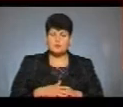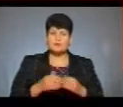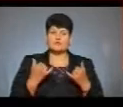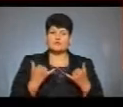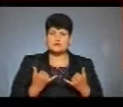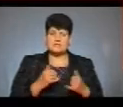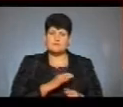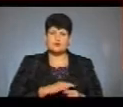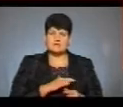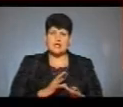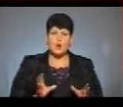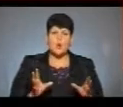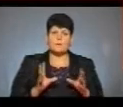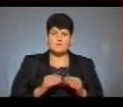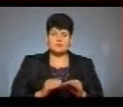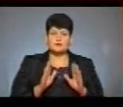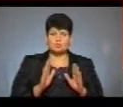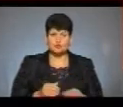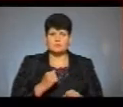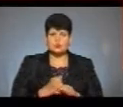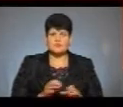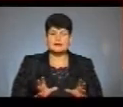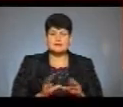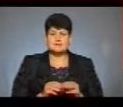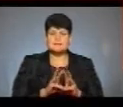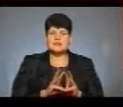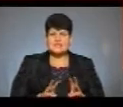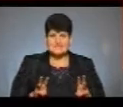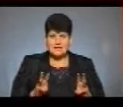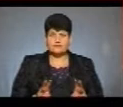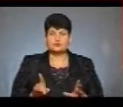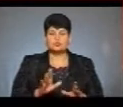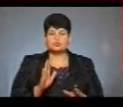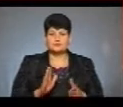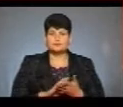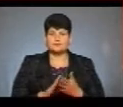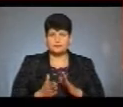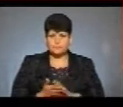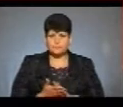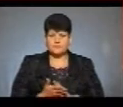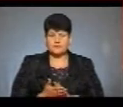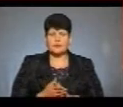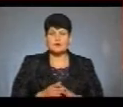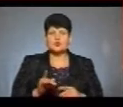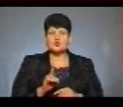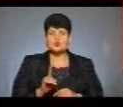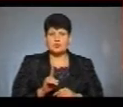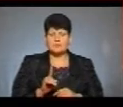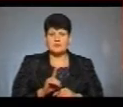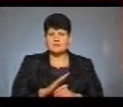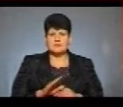зараз профспілки об'єднуються і будуть працювати разом з міністерством, аби дійти консенсусу і все ж таки, щоб